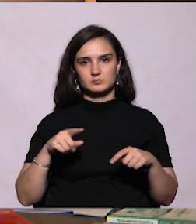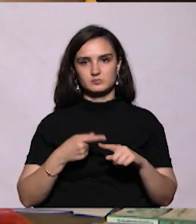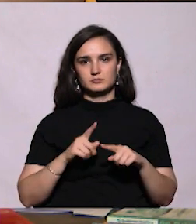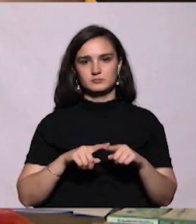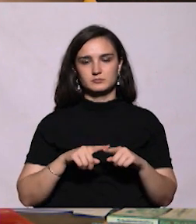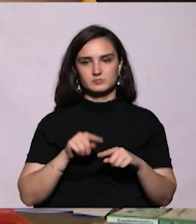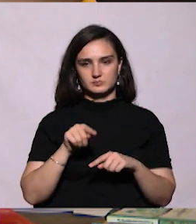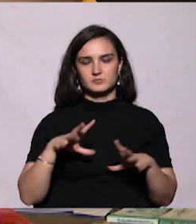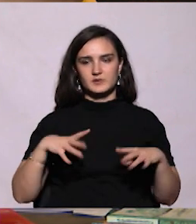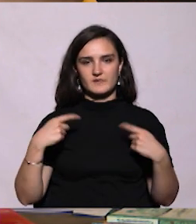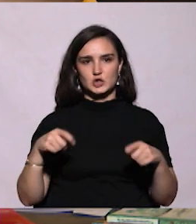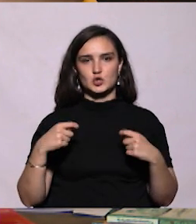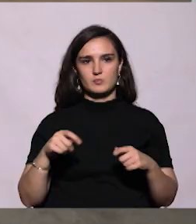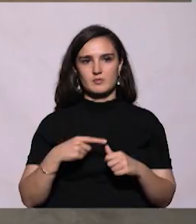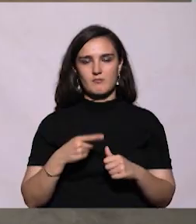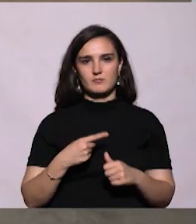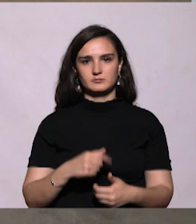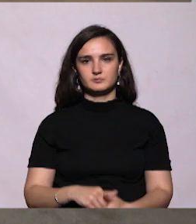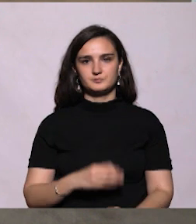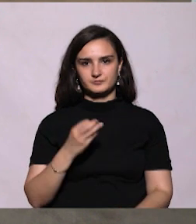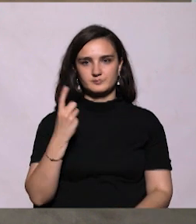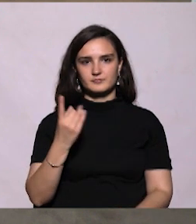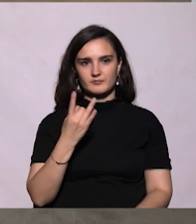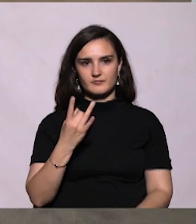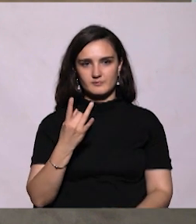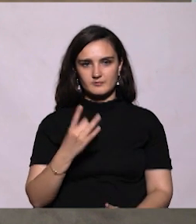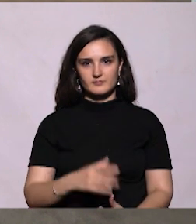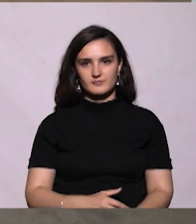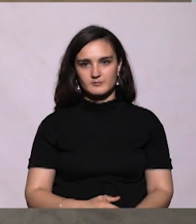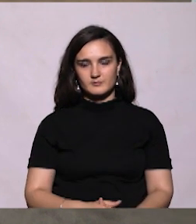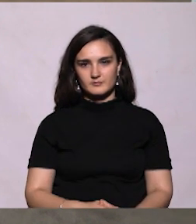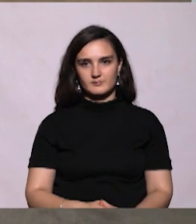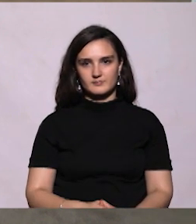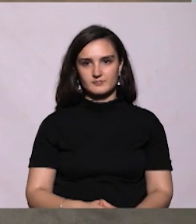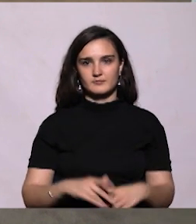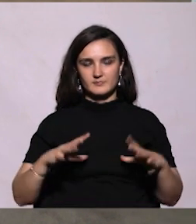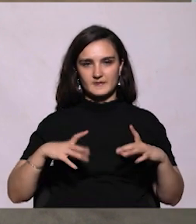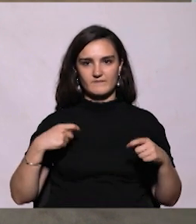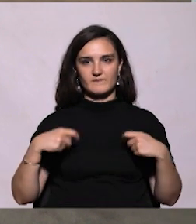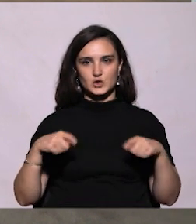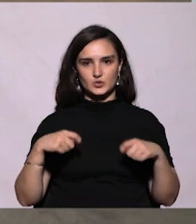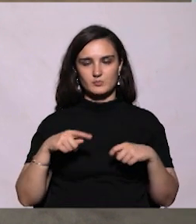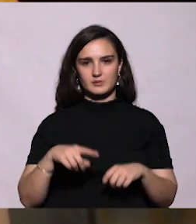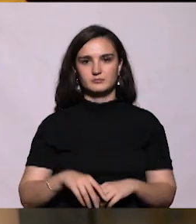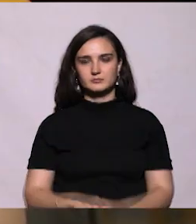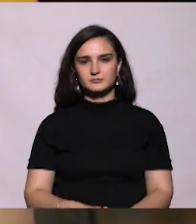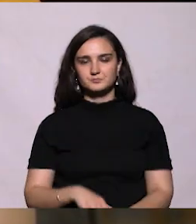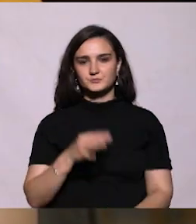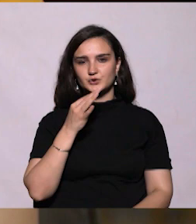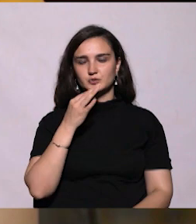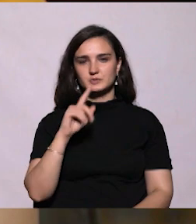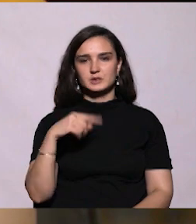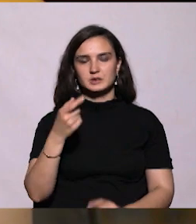Trading ვაჭრობა. One more time. Trading ვაჭრობა. Our